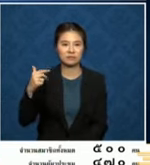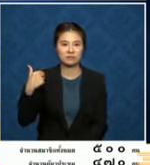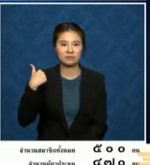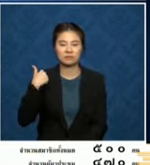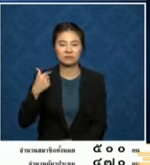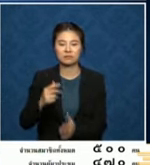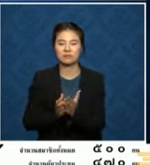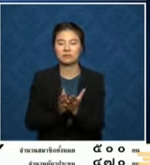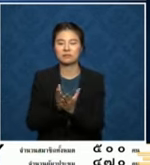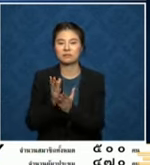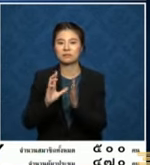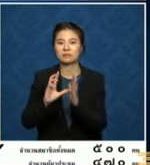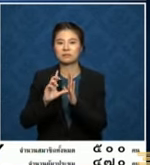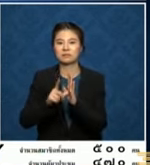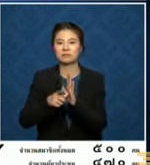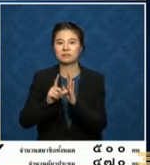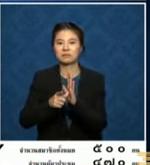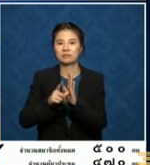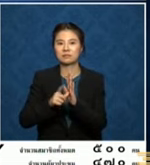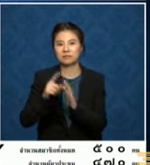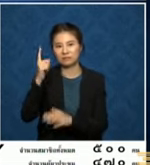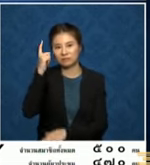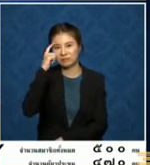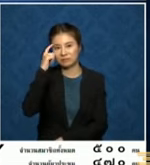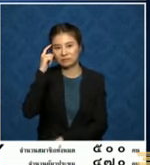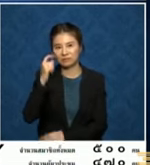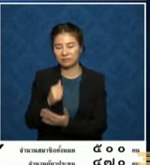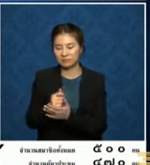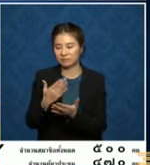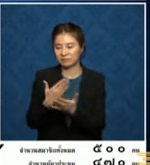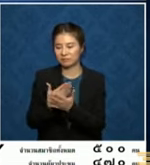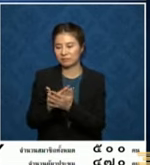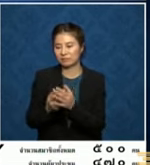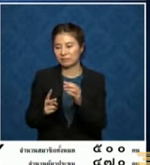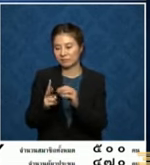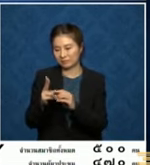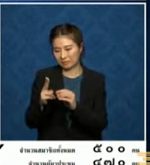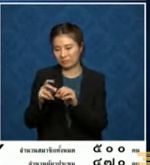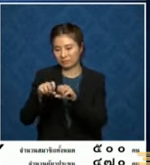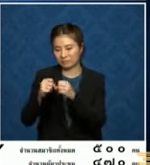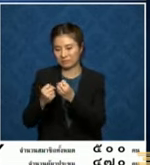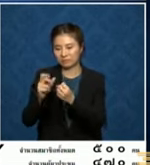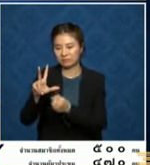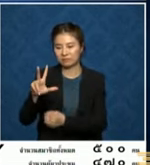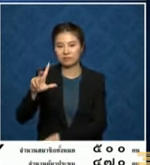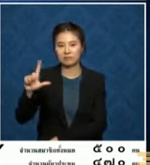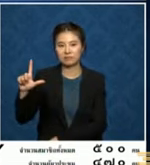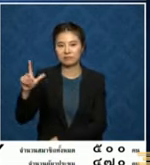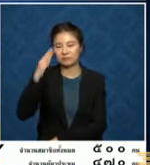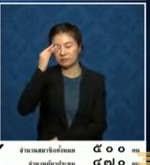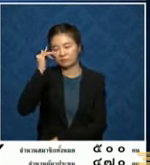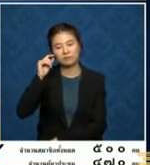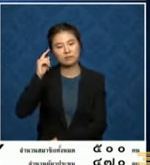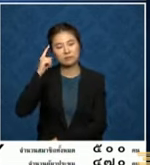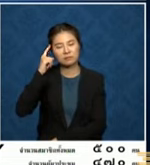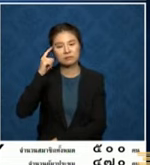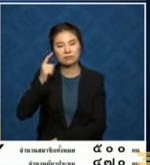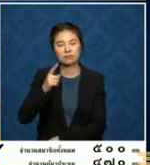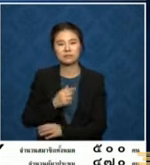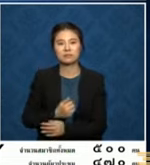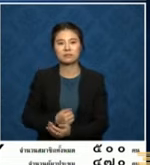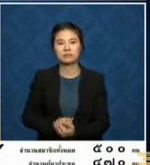ำนักเลขาธิการนายกรัฐมนตรีรู้ล่วงหน้าฮะว่าจะมีตัดออกไป3ล้านกว่ารู้ได้ยังไงเพรา